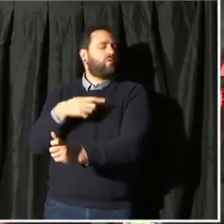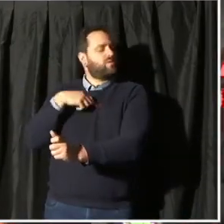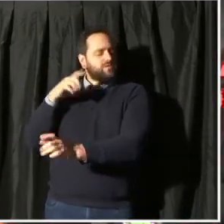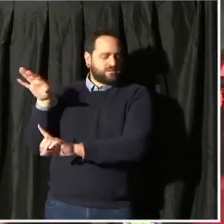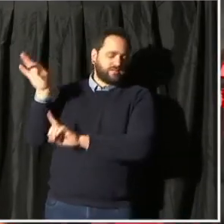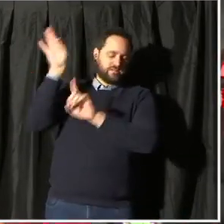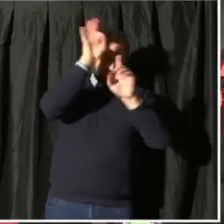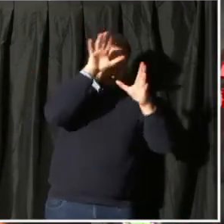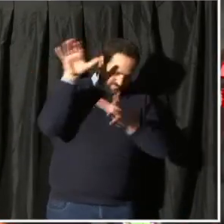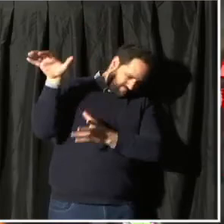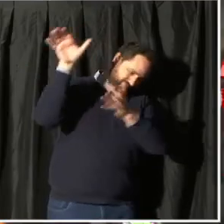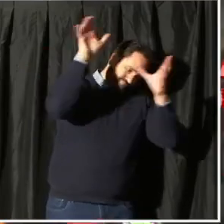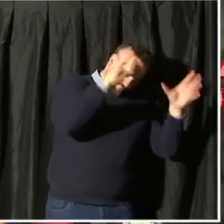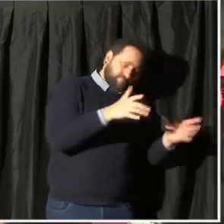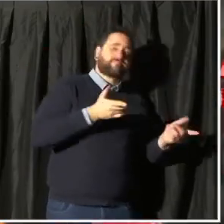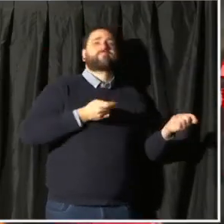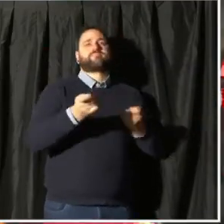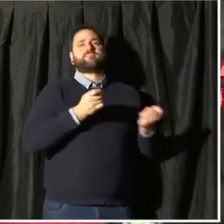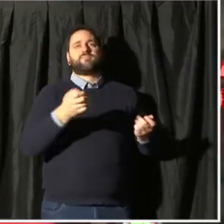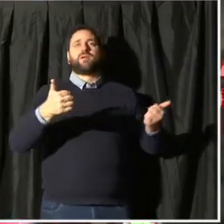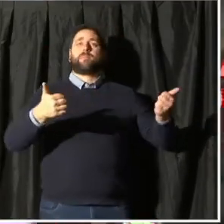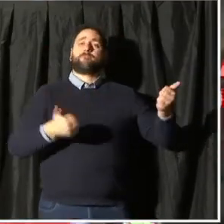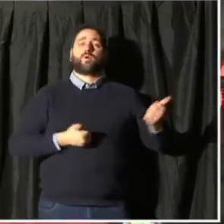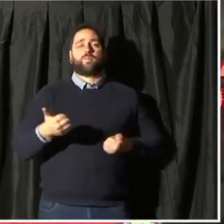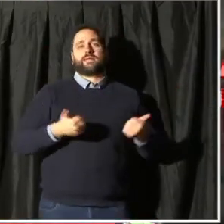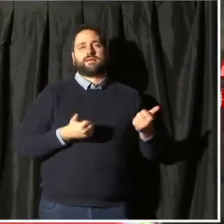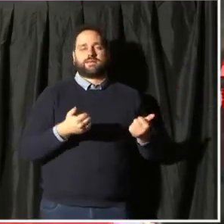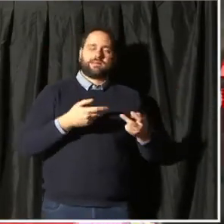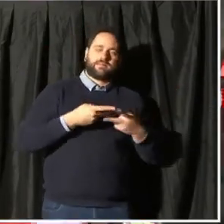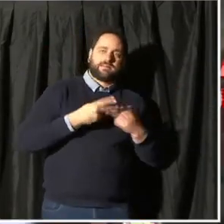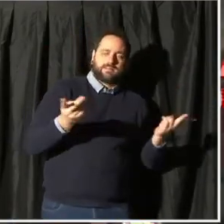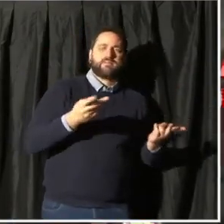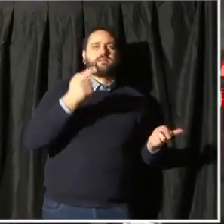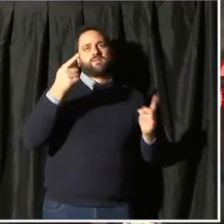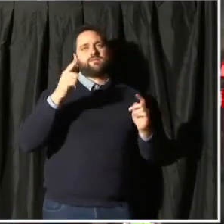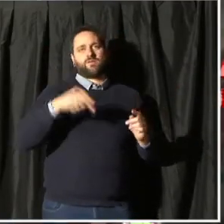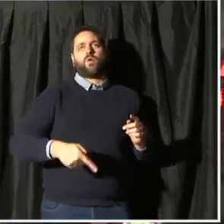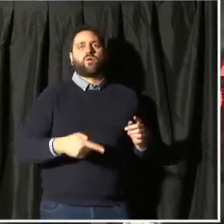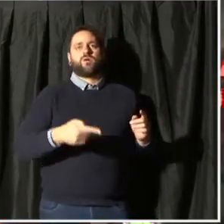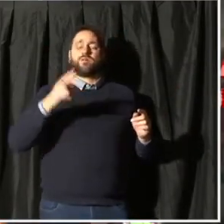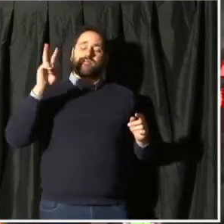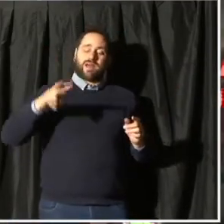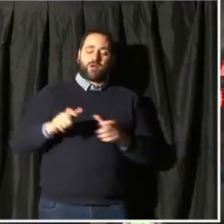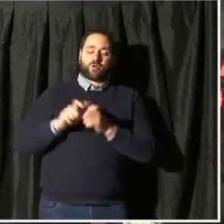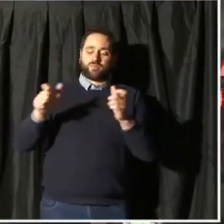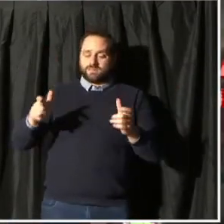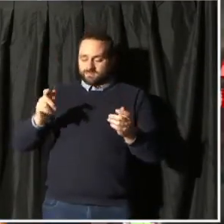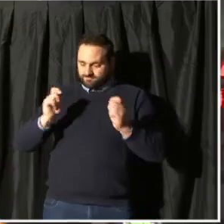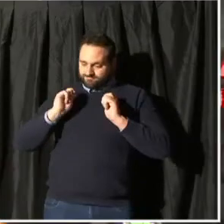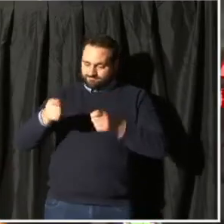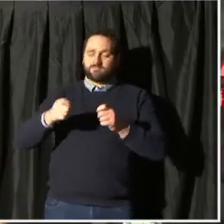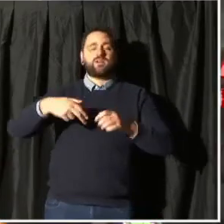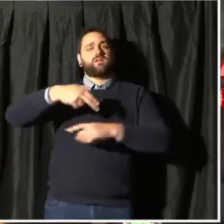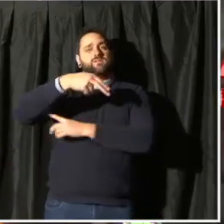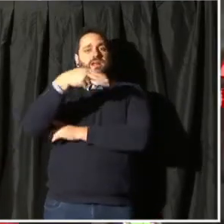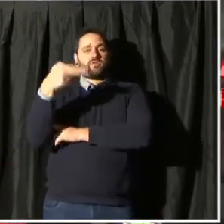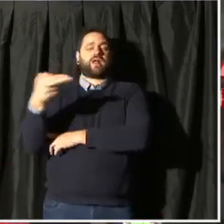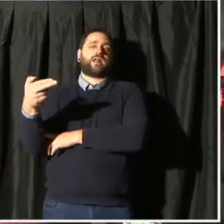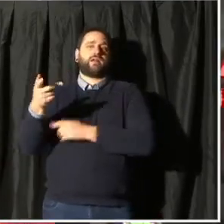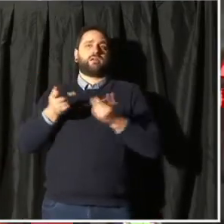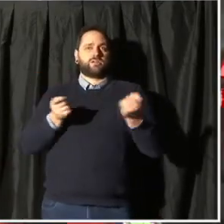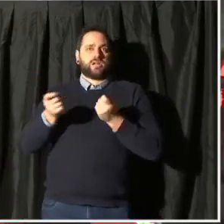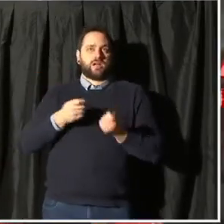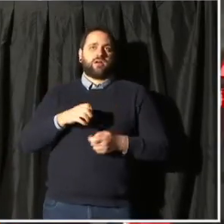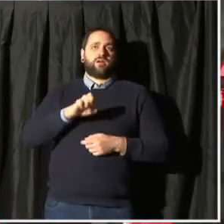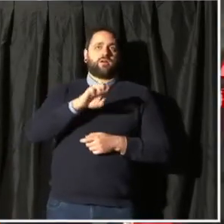les maîtriser dans un service public donc oui nationaliser les entreprises à commencer par edf et angie pourquoi